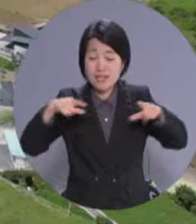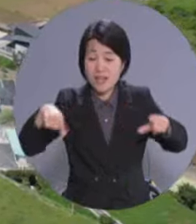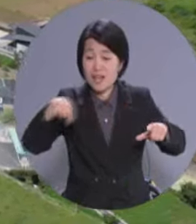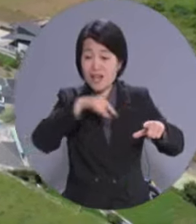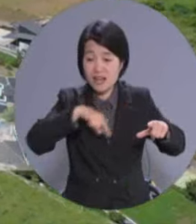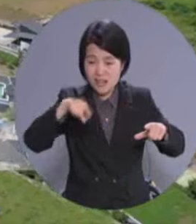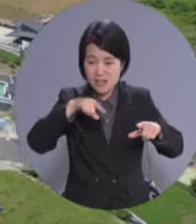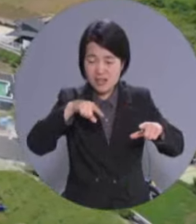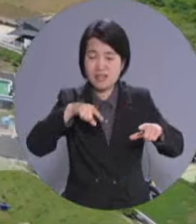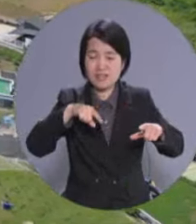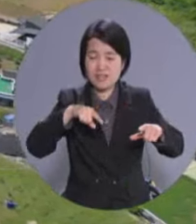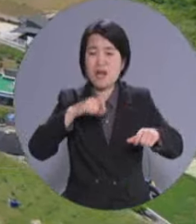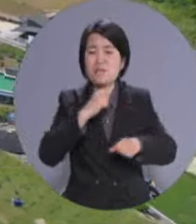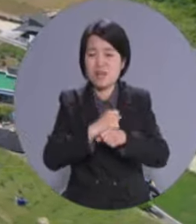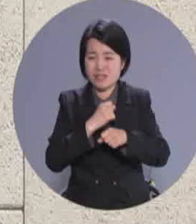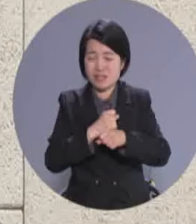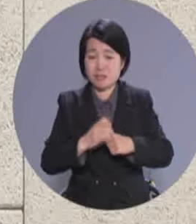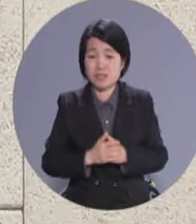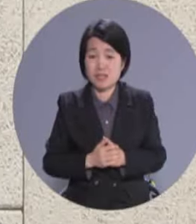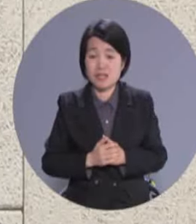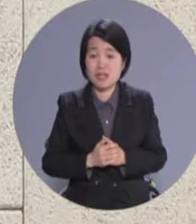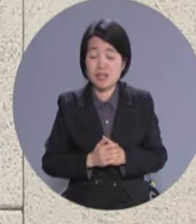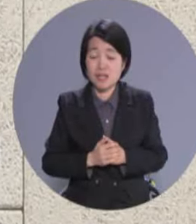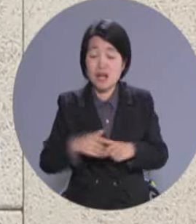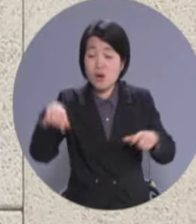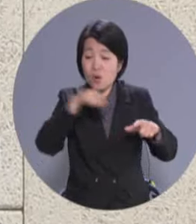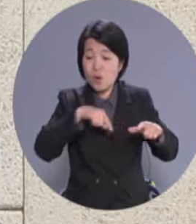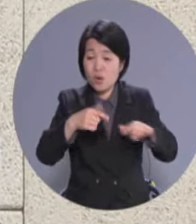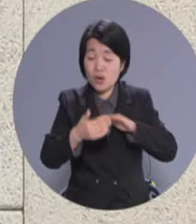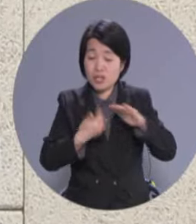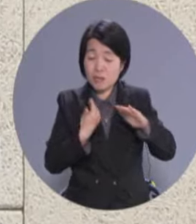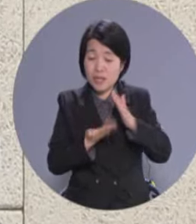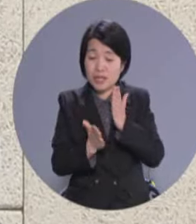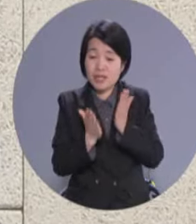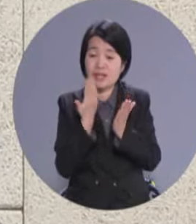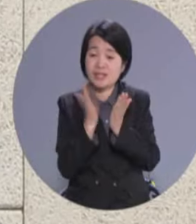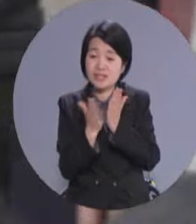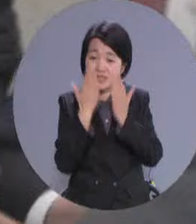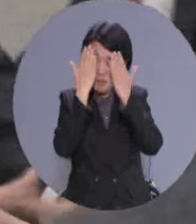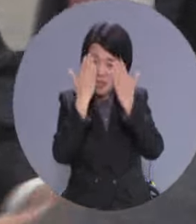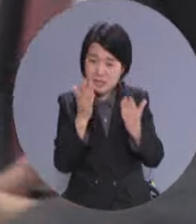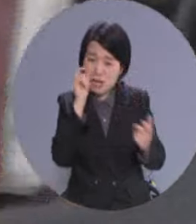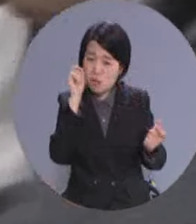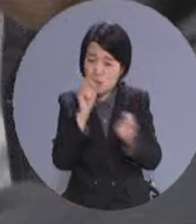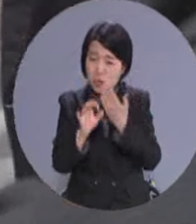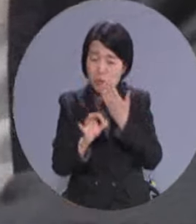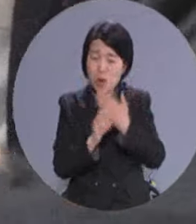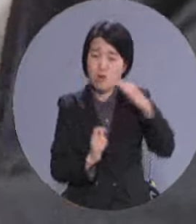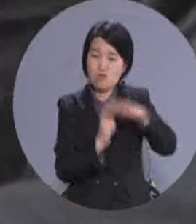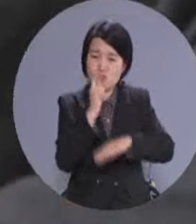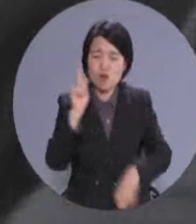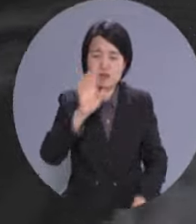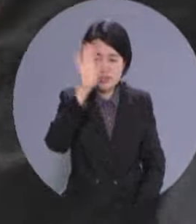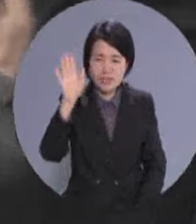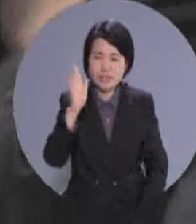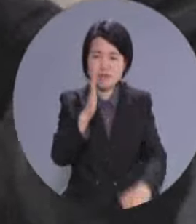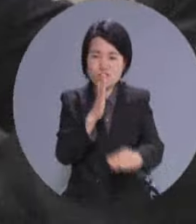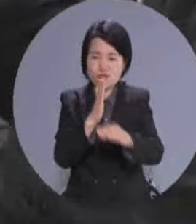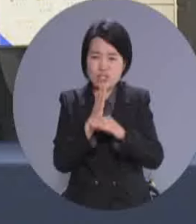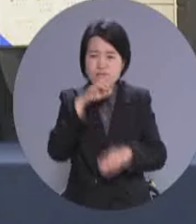중심으로 추진됩니다. 국가산단 예타 면제가 가시화되면서 고흥군이 명실상부한